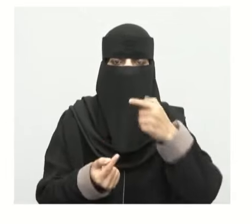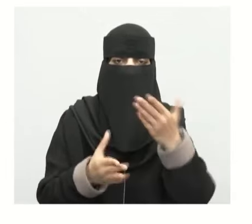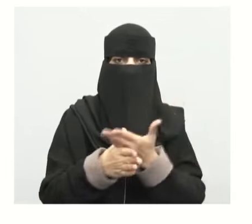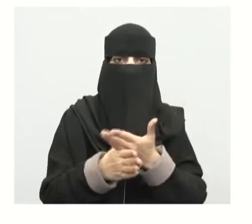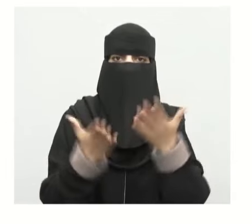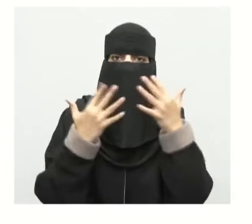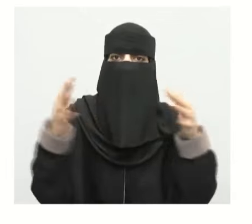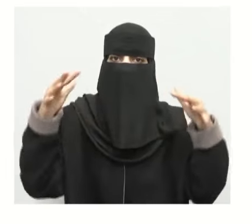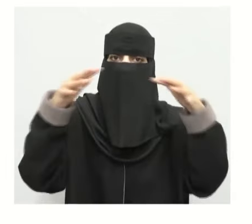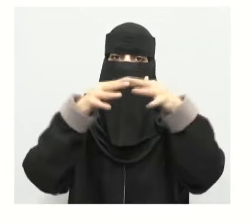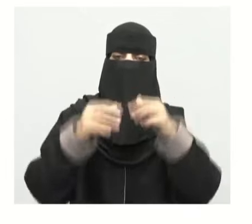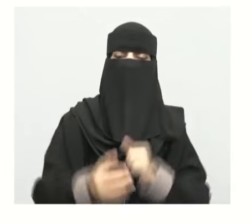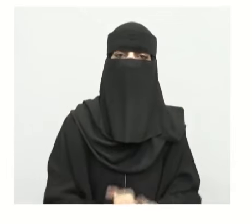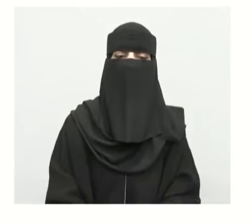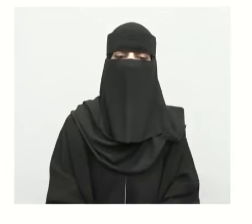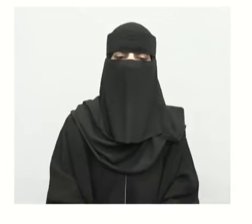الاعتدال